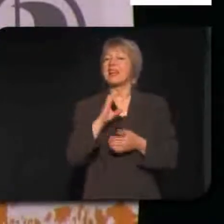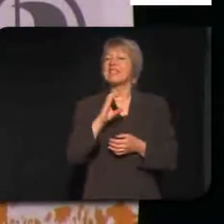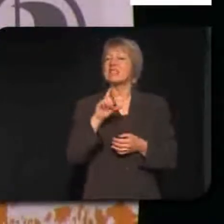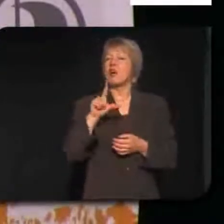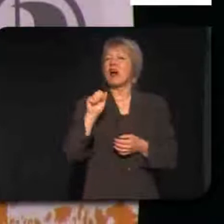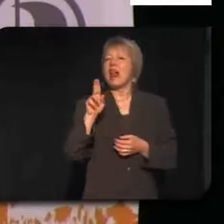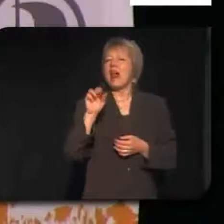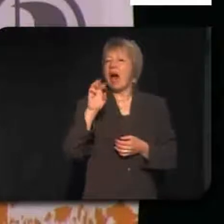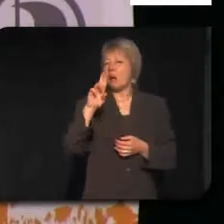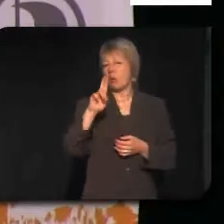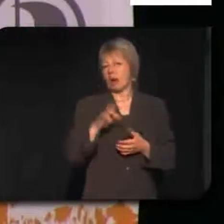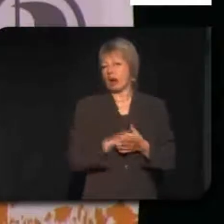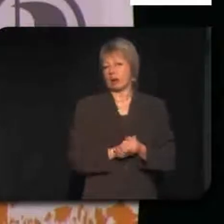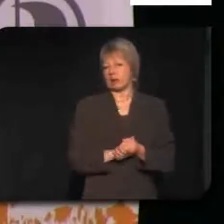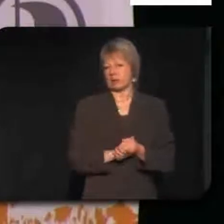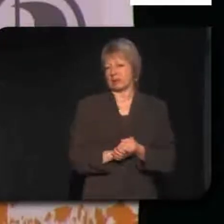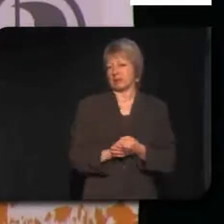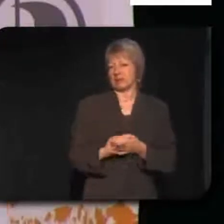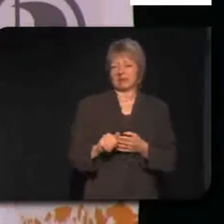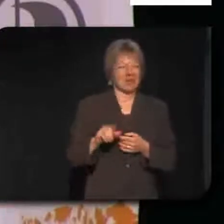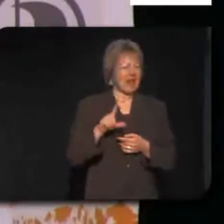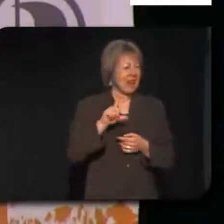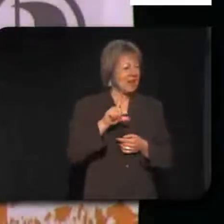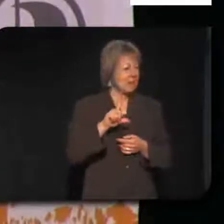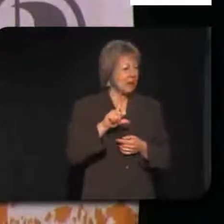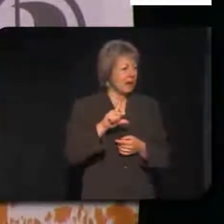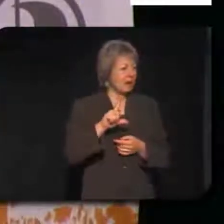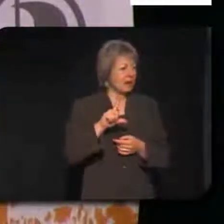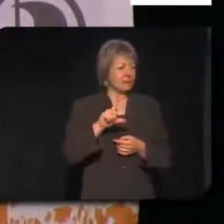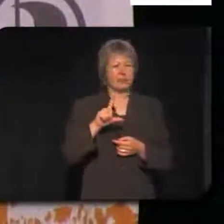verstrahlt müssen sie eigentlich sein Herr Niebel